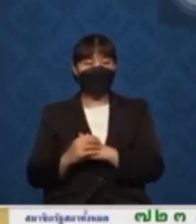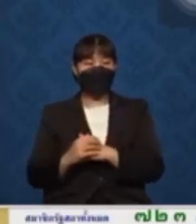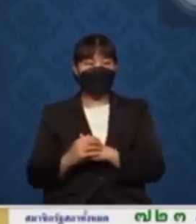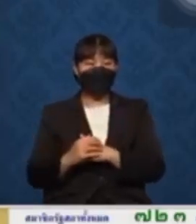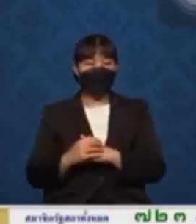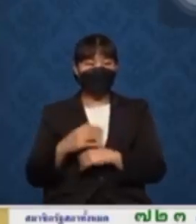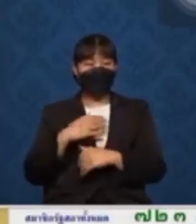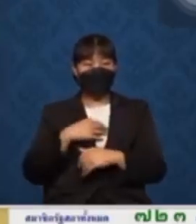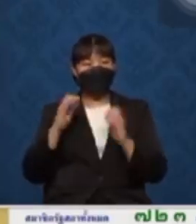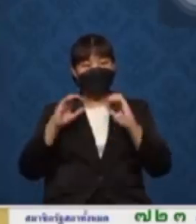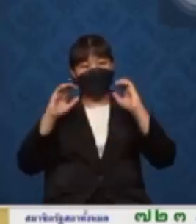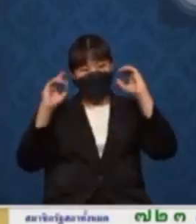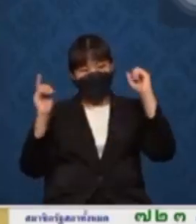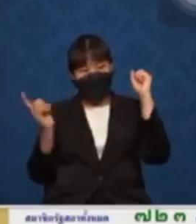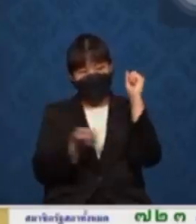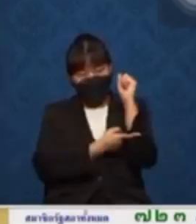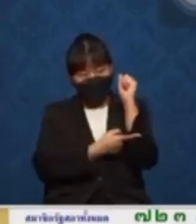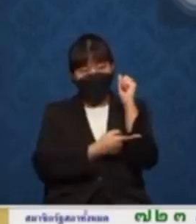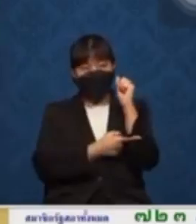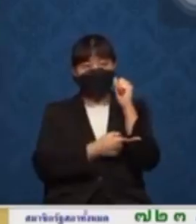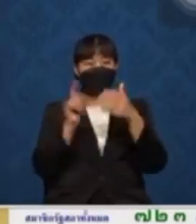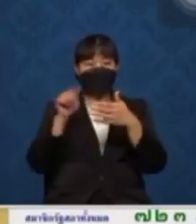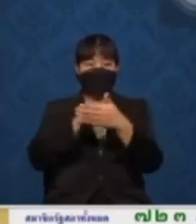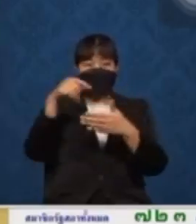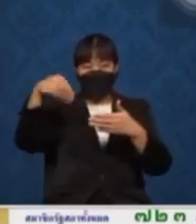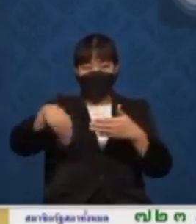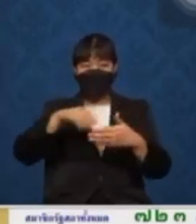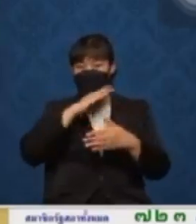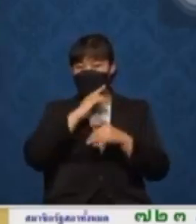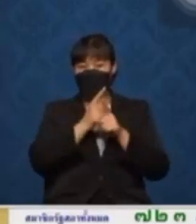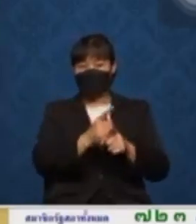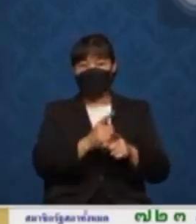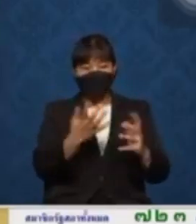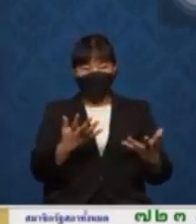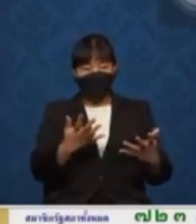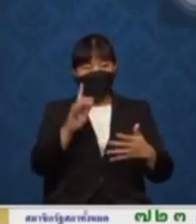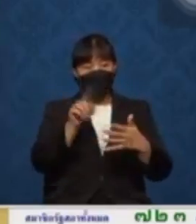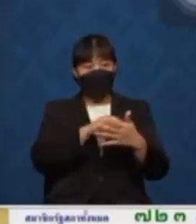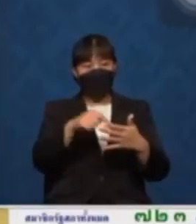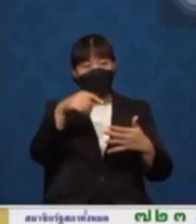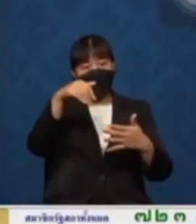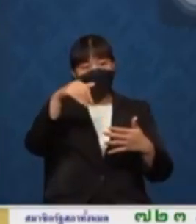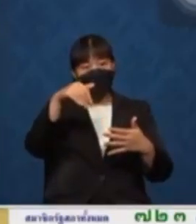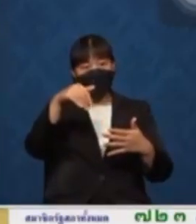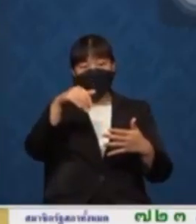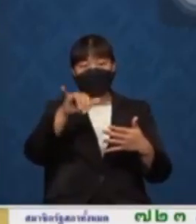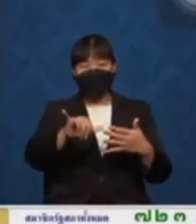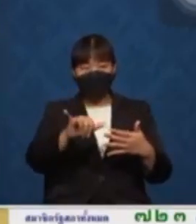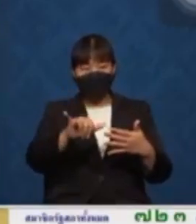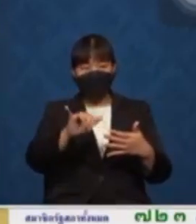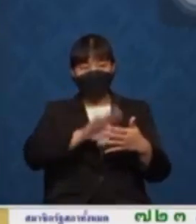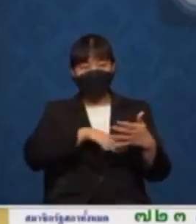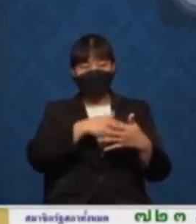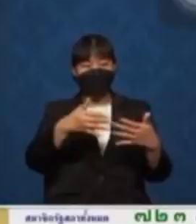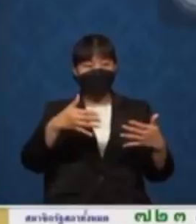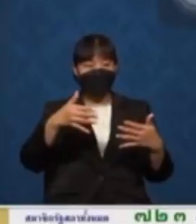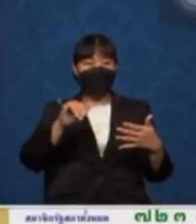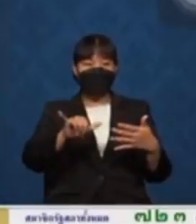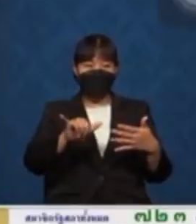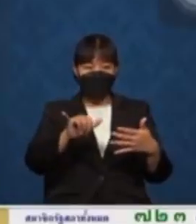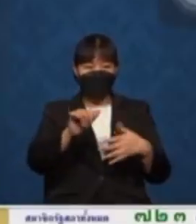ถลงโทษรัฐบาลที่มาจากการเลือกตั้งได้หากไม่กระทำตามยุทธศาสตร์ชาติถึงขั้นที่สามารถขับรัฐมนตรีออกจากตำแหน่ง